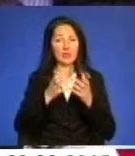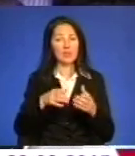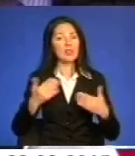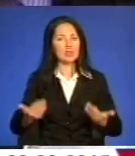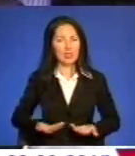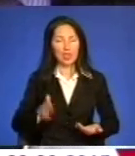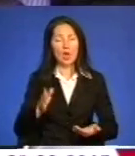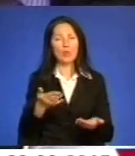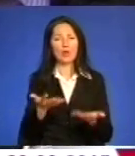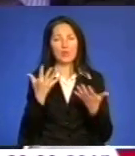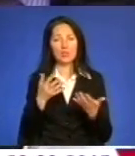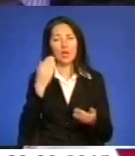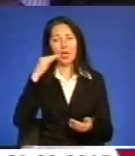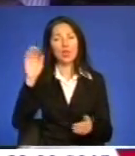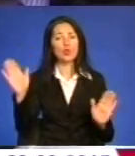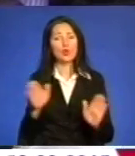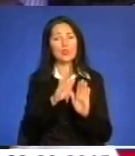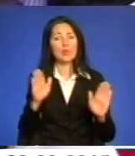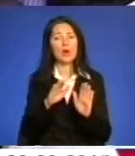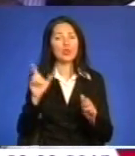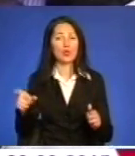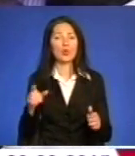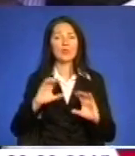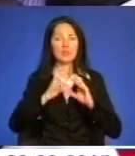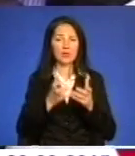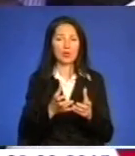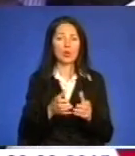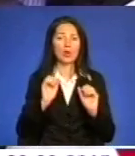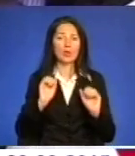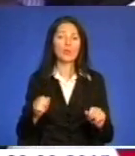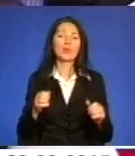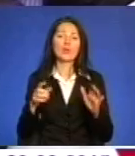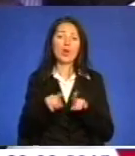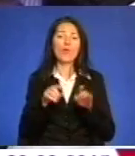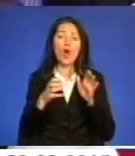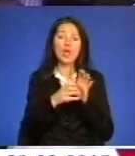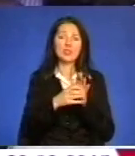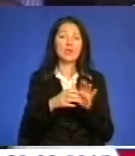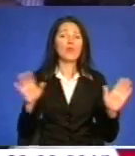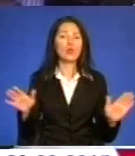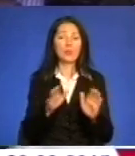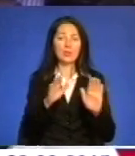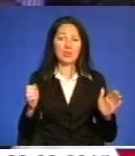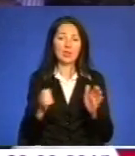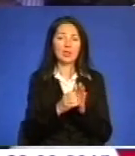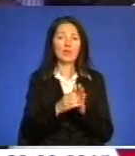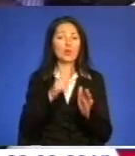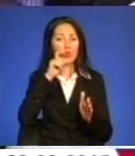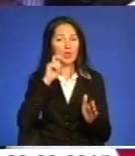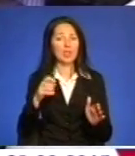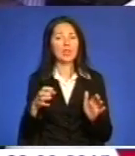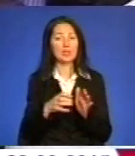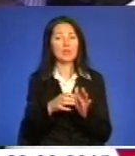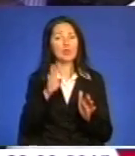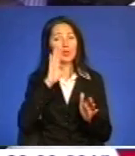направду можна називати символом України, символом пісні, символом жіночої жертовності. Саме в Тернополі вона відвідала